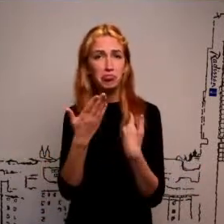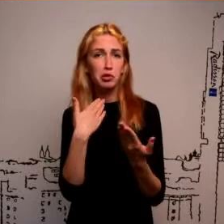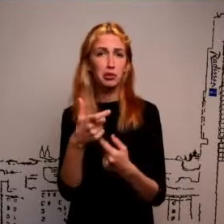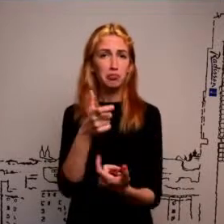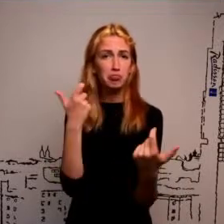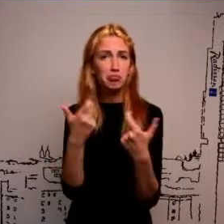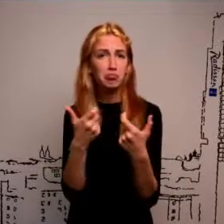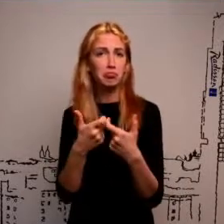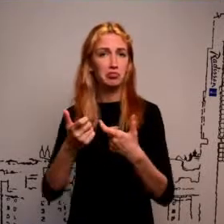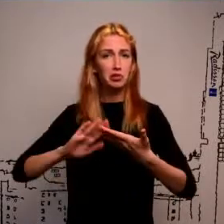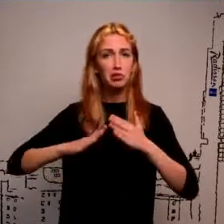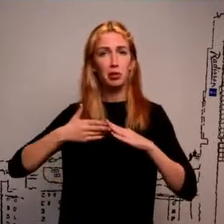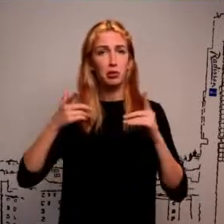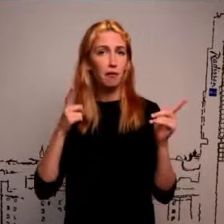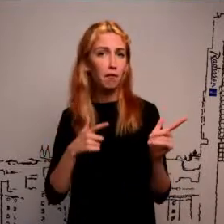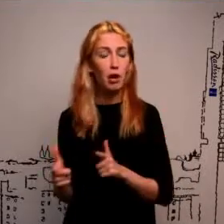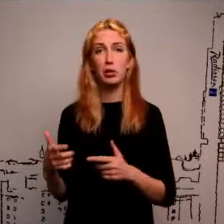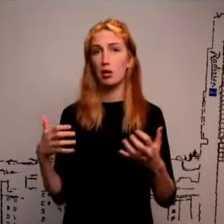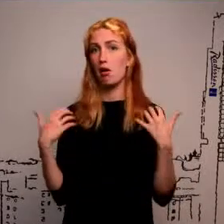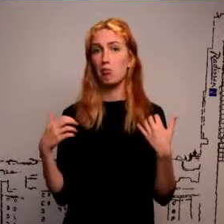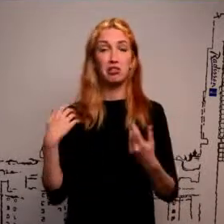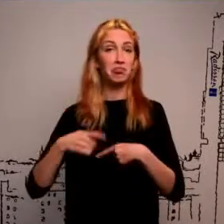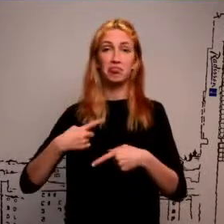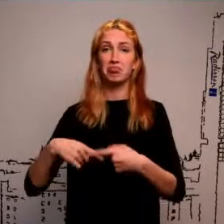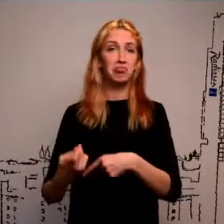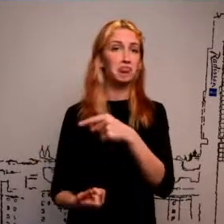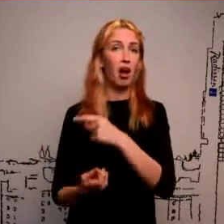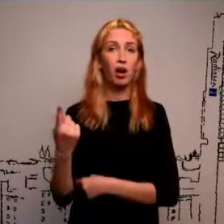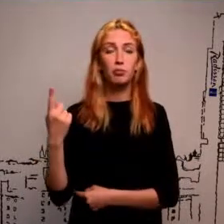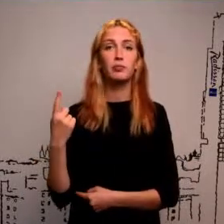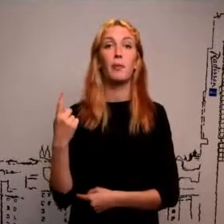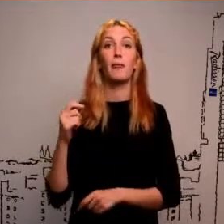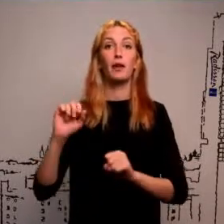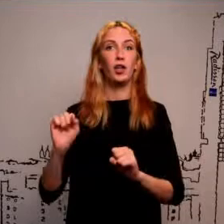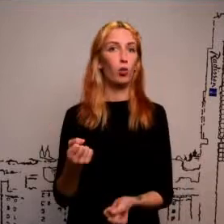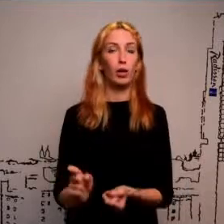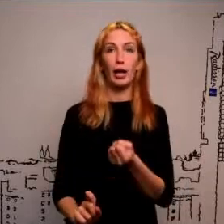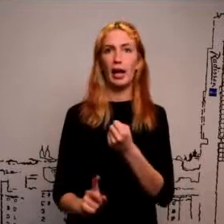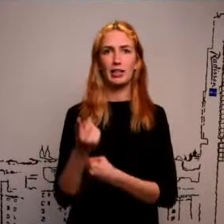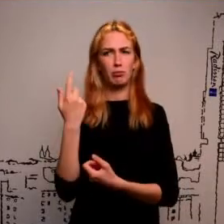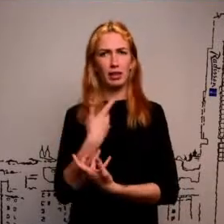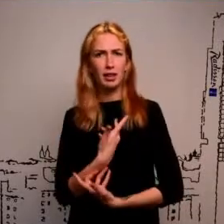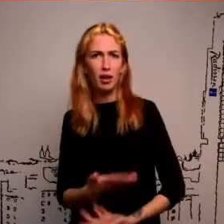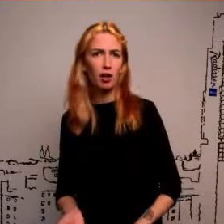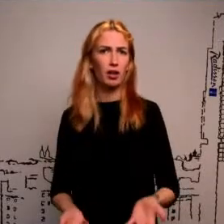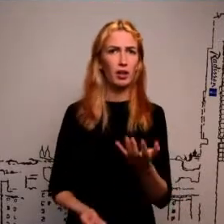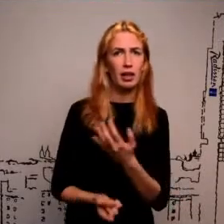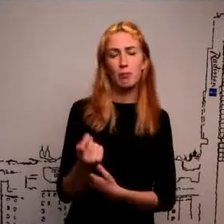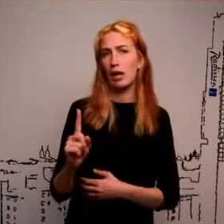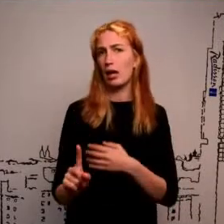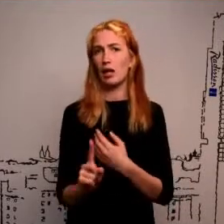räägitud ja hakatakse rõõmsalt pihta ja siis, kui tekivad esimesed arusaamatused, esimesed